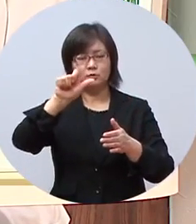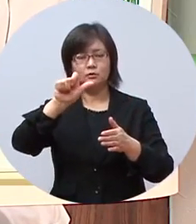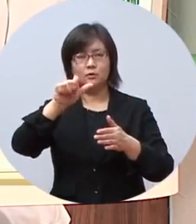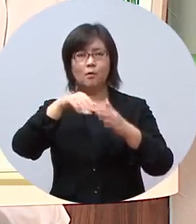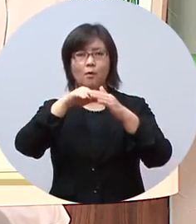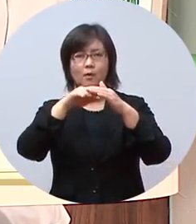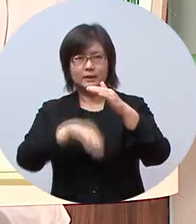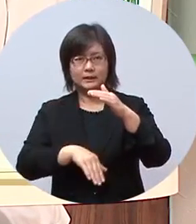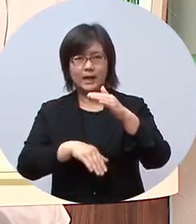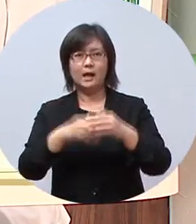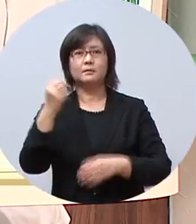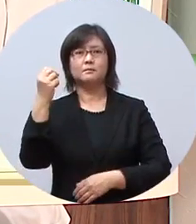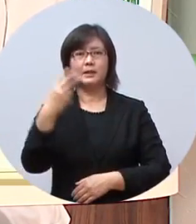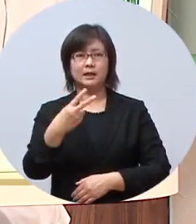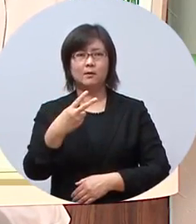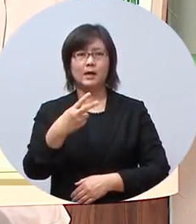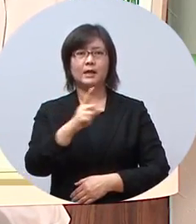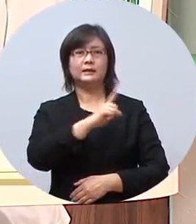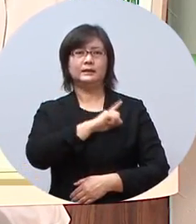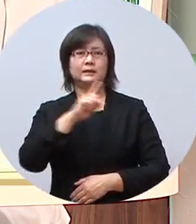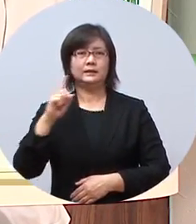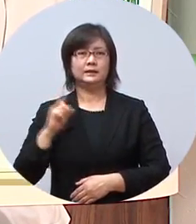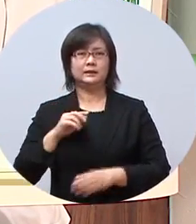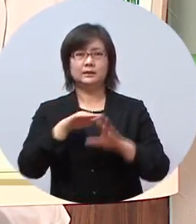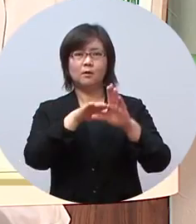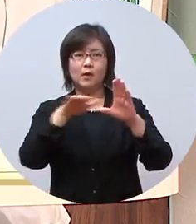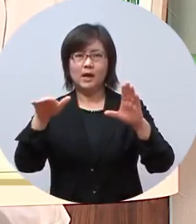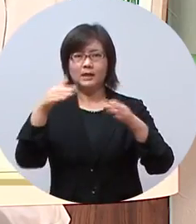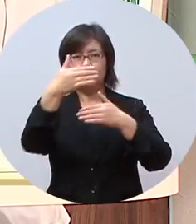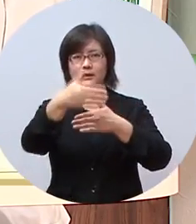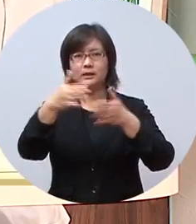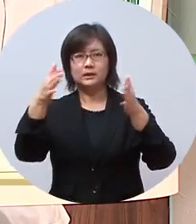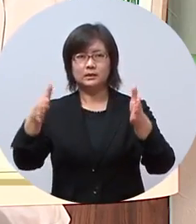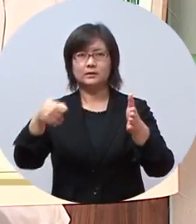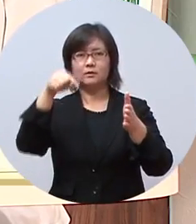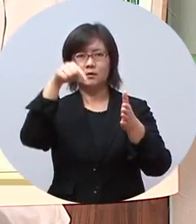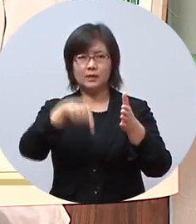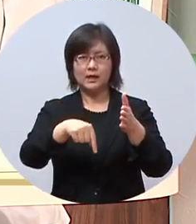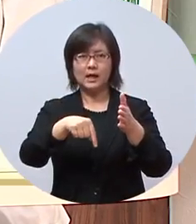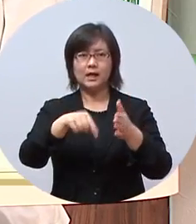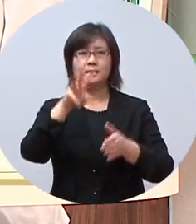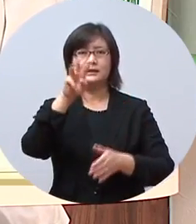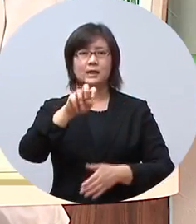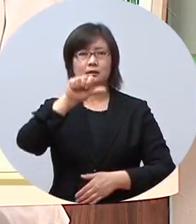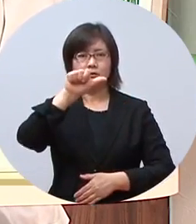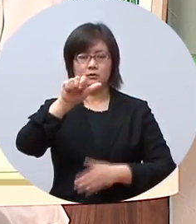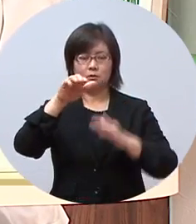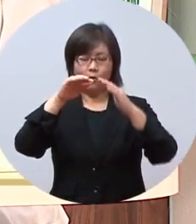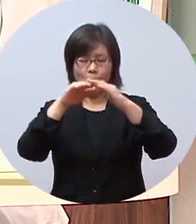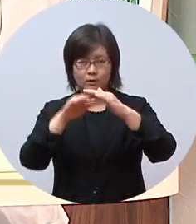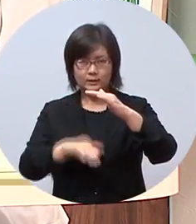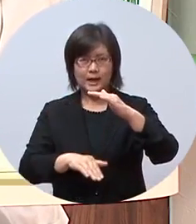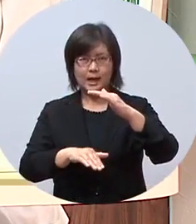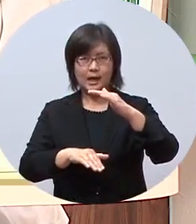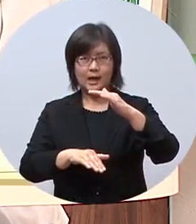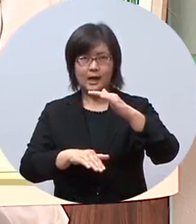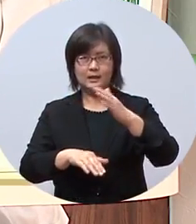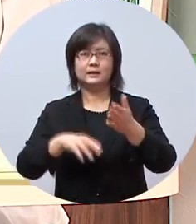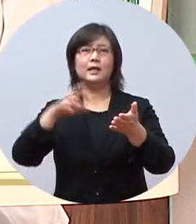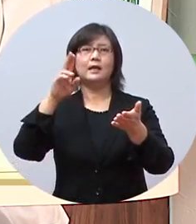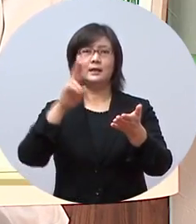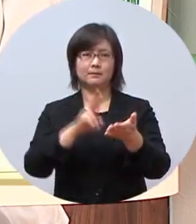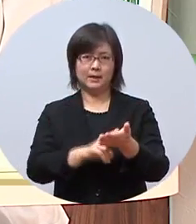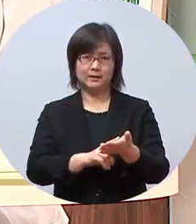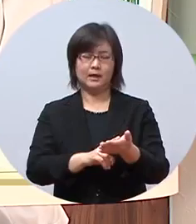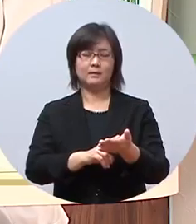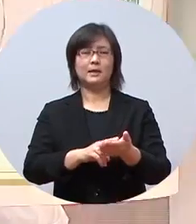り、かつ1日平均値が1立方メートルあたり35マイクログラム以下であるという環境基準が